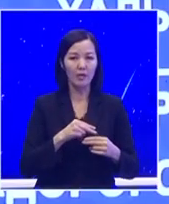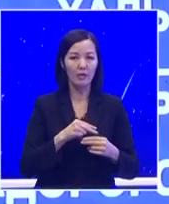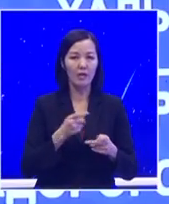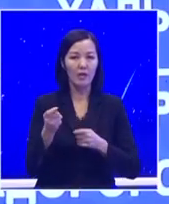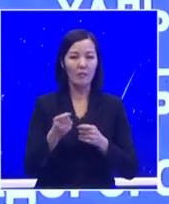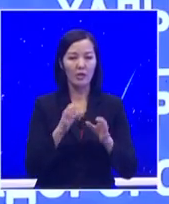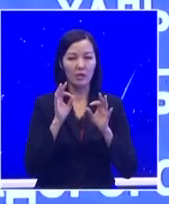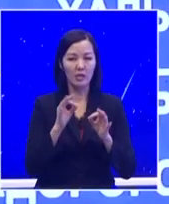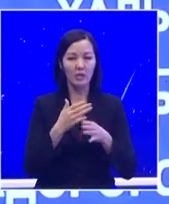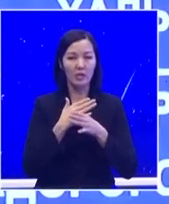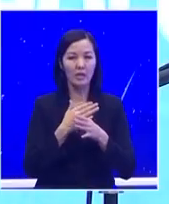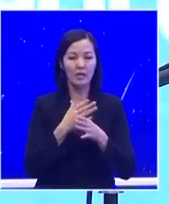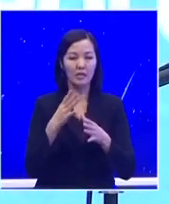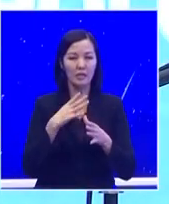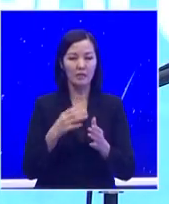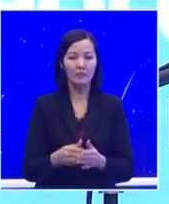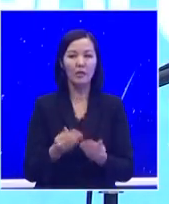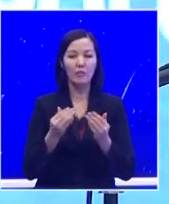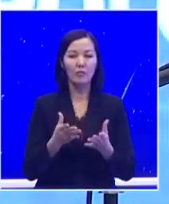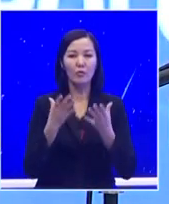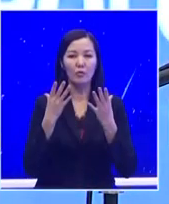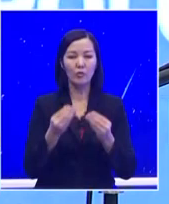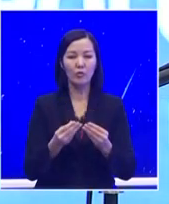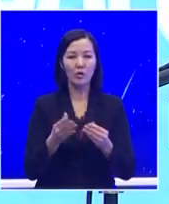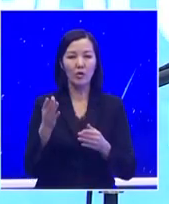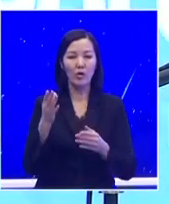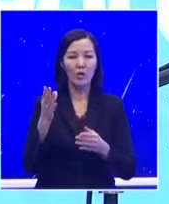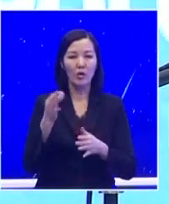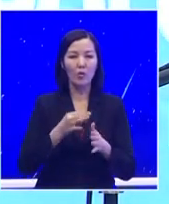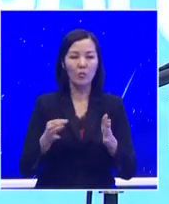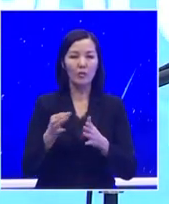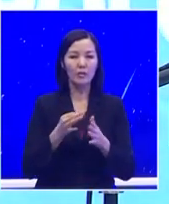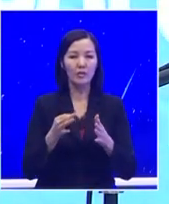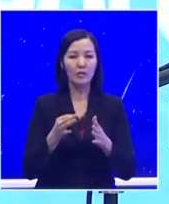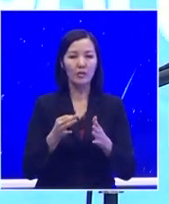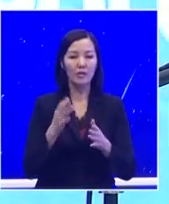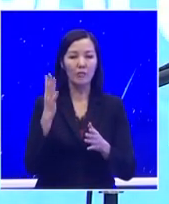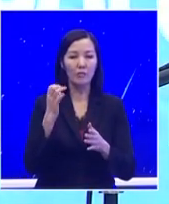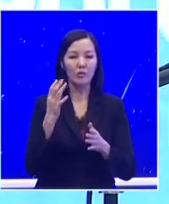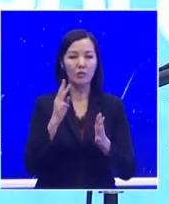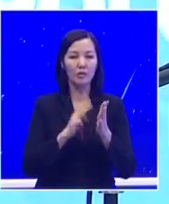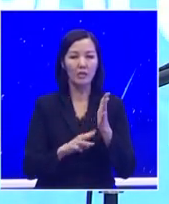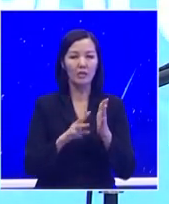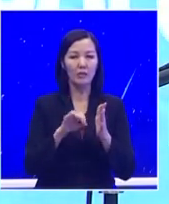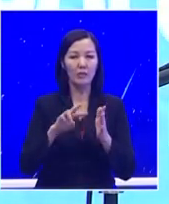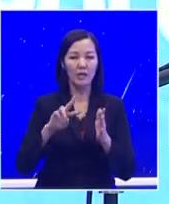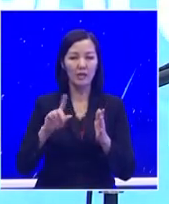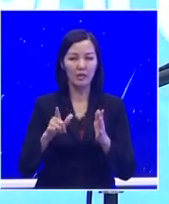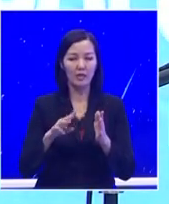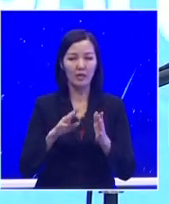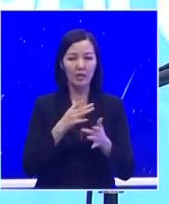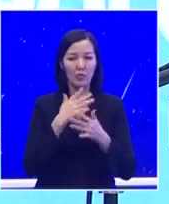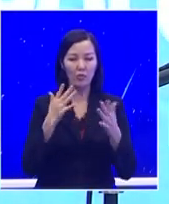басшылығының арқасында екенін атап өтті. Бүгінгі таңда облыстың бюджеті 580 миллиард теңгеден